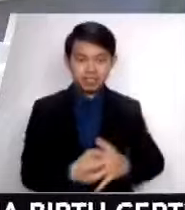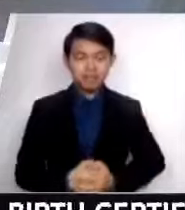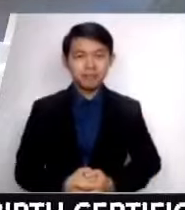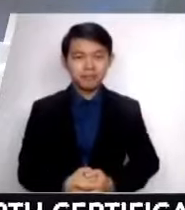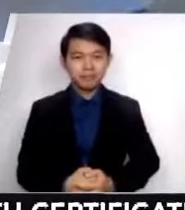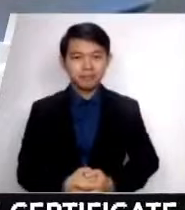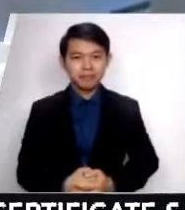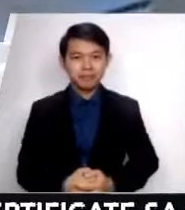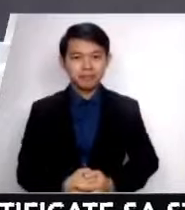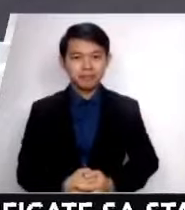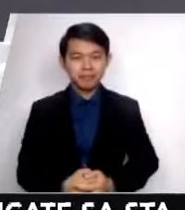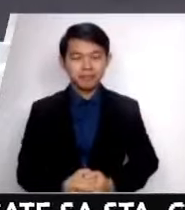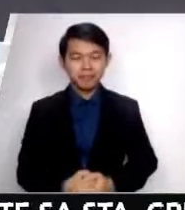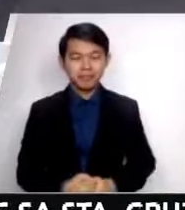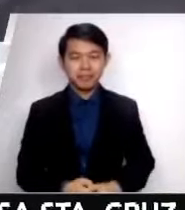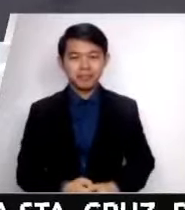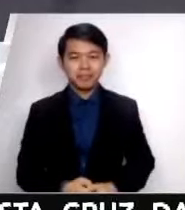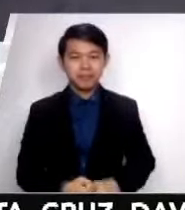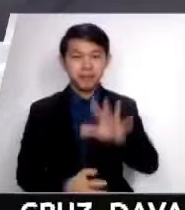makeover,